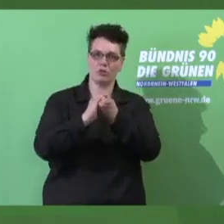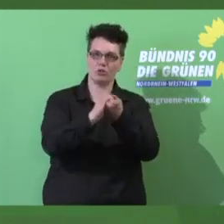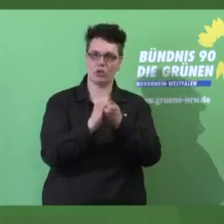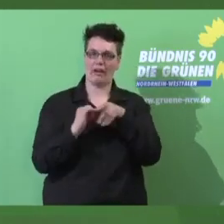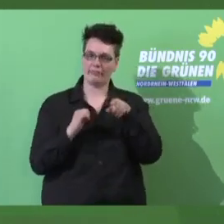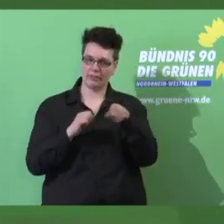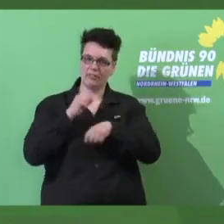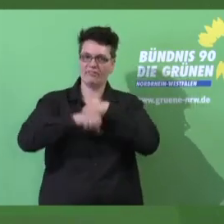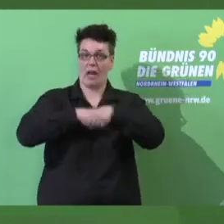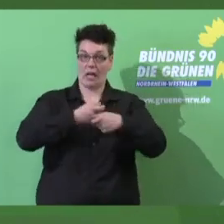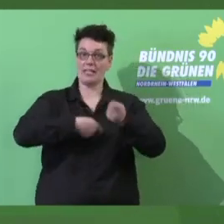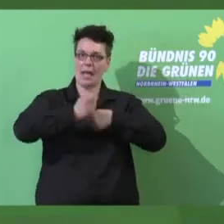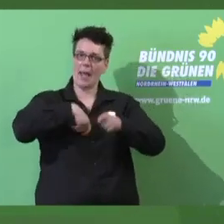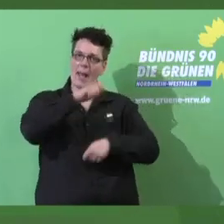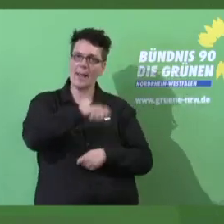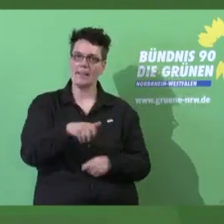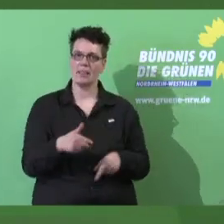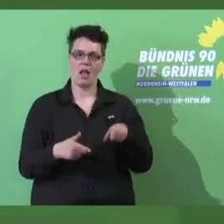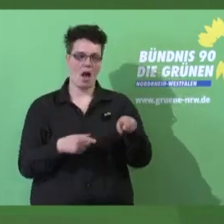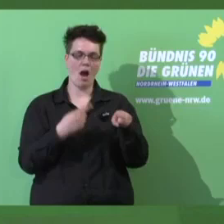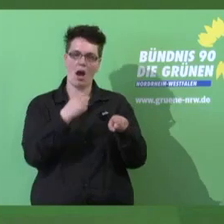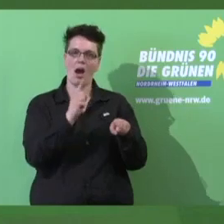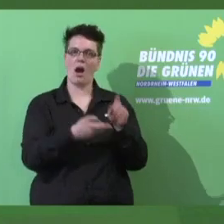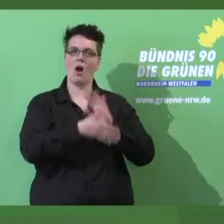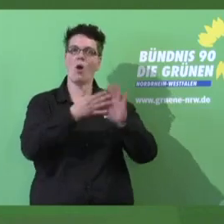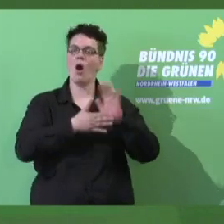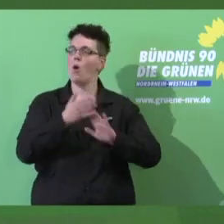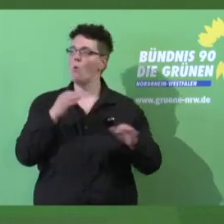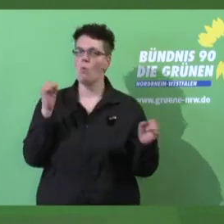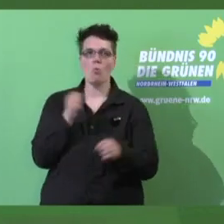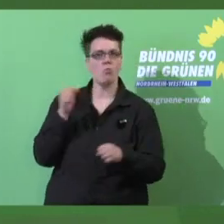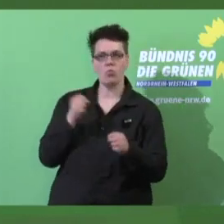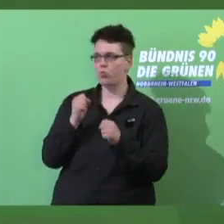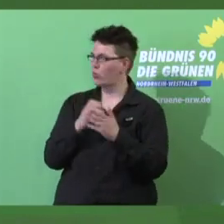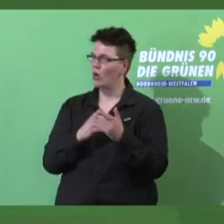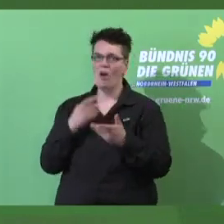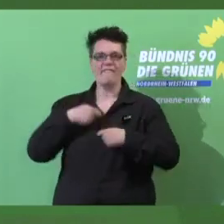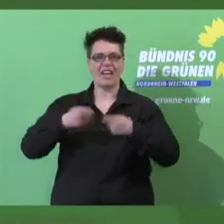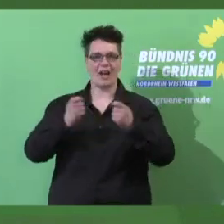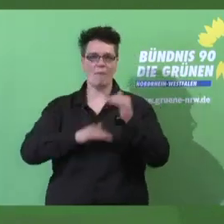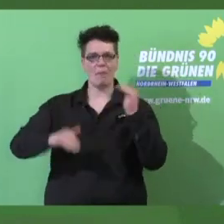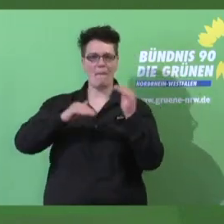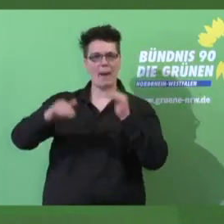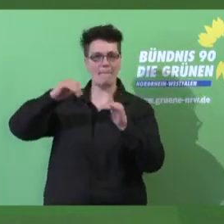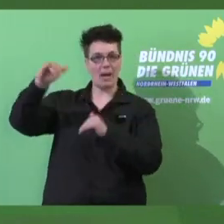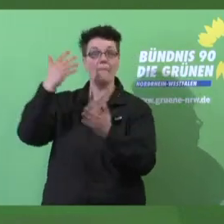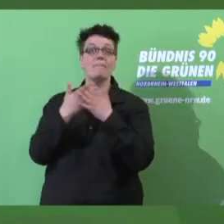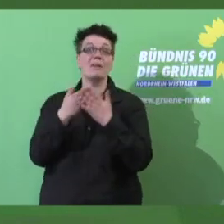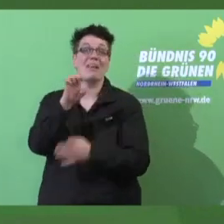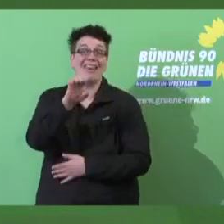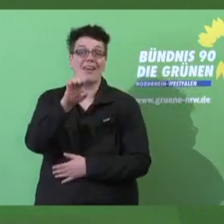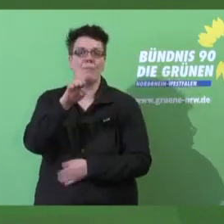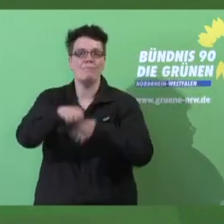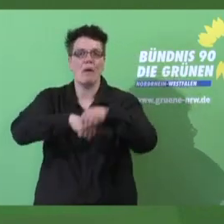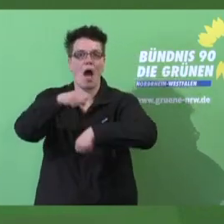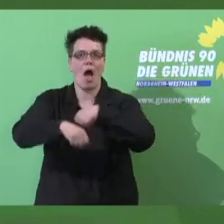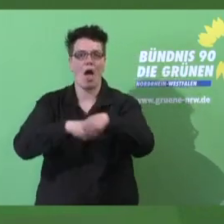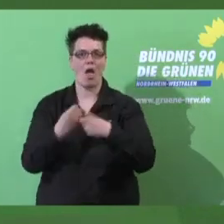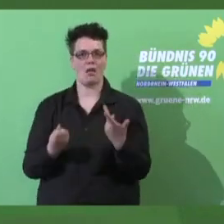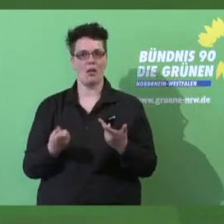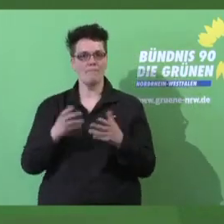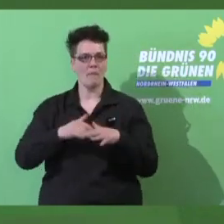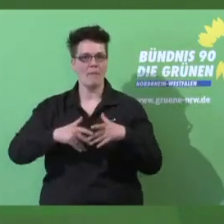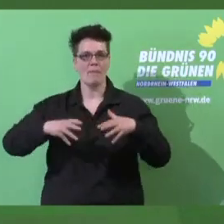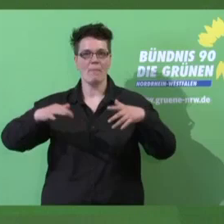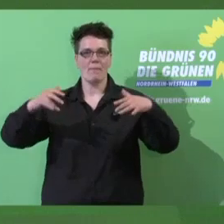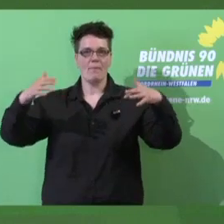von riesigen Sprüngen sprechen beim Radverkauf, bei den E-Bikes etc. Es gibt heutzutage wirklich viele Menschen, die